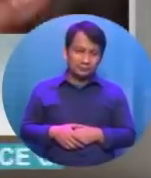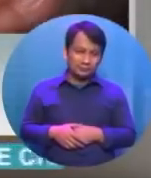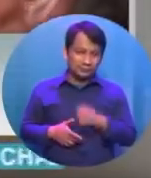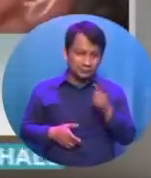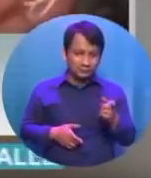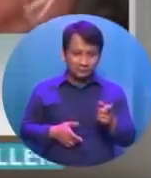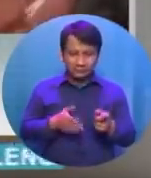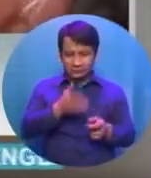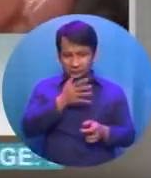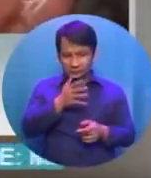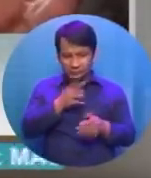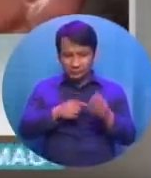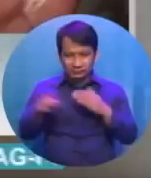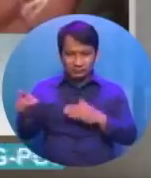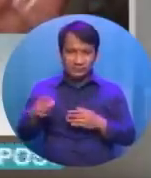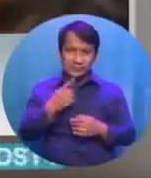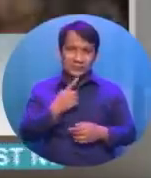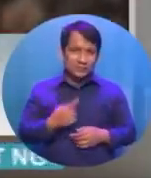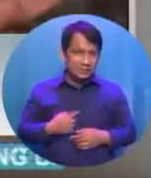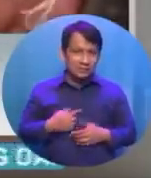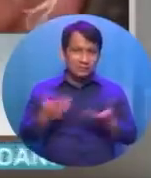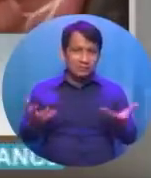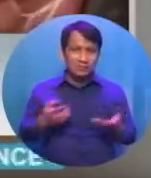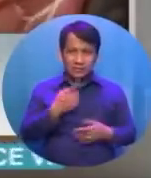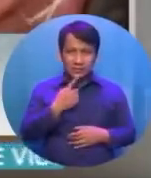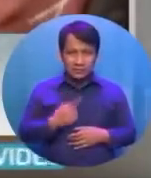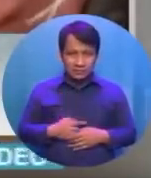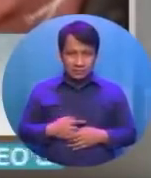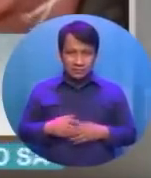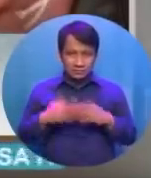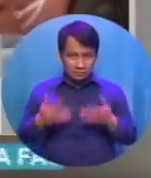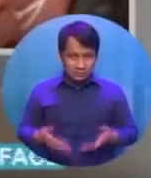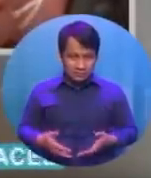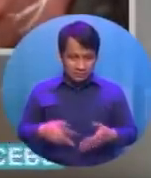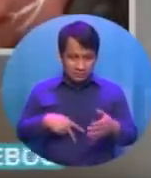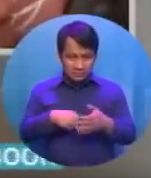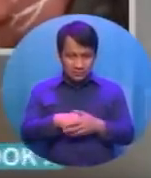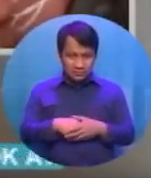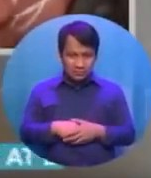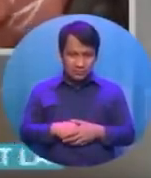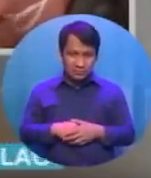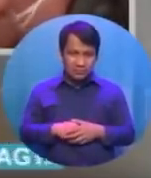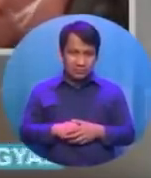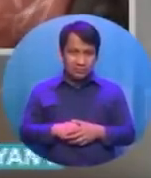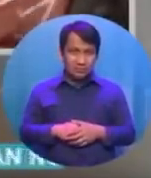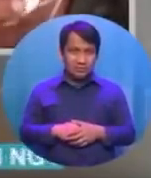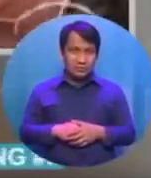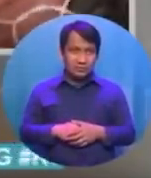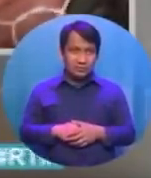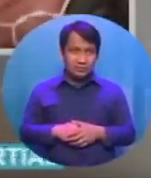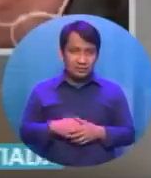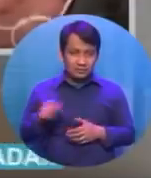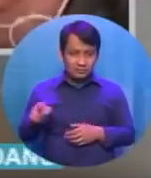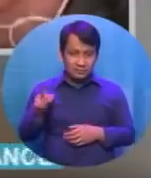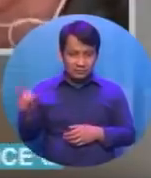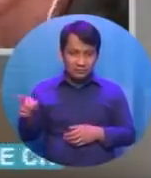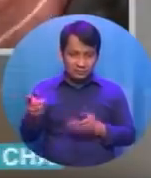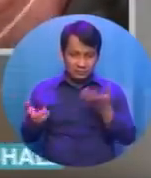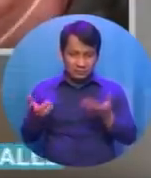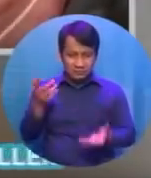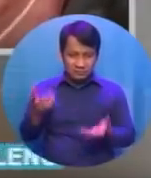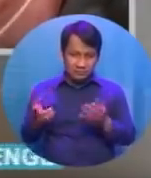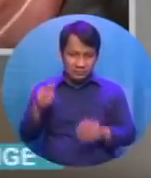kasi yung nanay mo. Hindi man po nagsabi na buntis po siya. Pwede sana eh kahit yung ate ko na lang pinuntahan